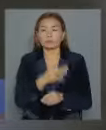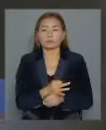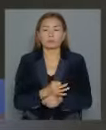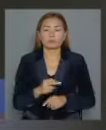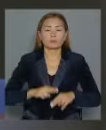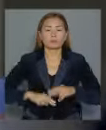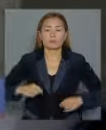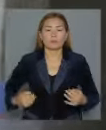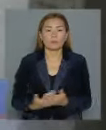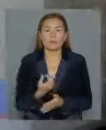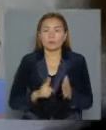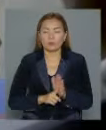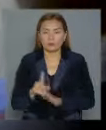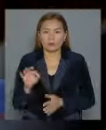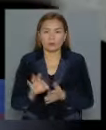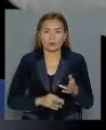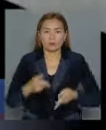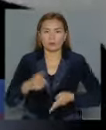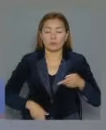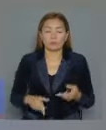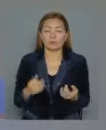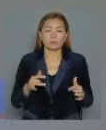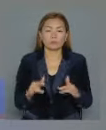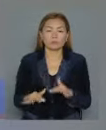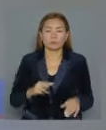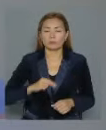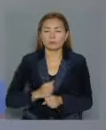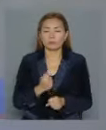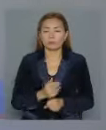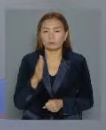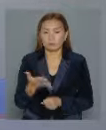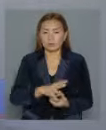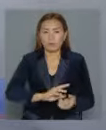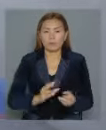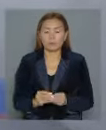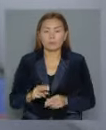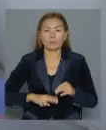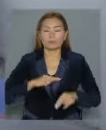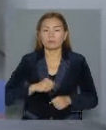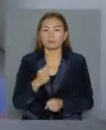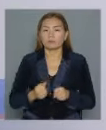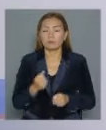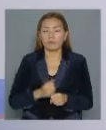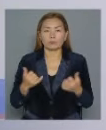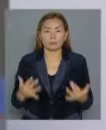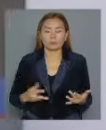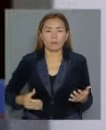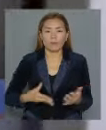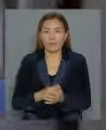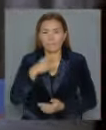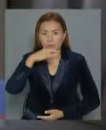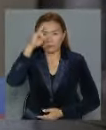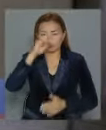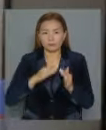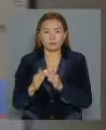объектінің құрылысын қайта бастау және тезірек аяқтау үшін тиісті іс-шараларға кіріскен. Осы объектінің құрылысын аяқтау үшін қажетті қаражат Қазақстан тұрғын